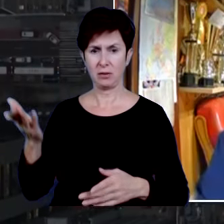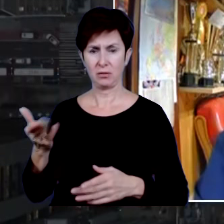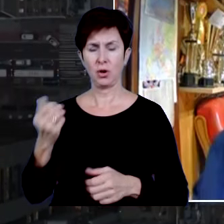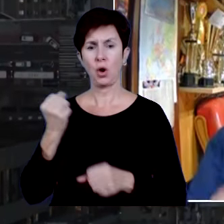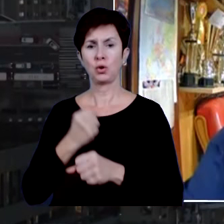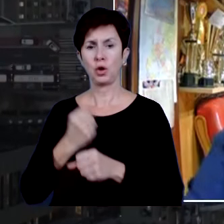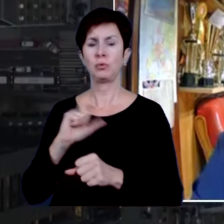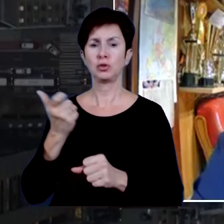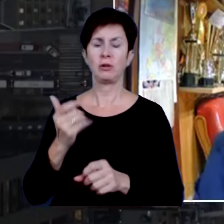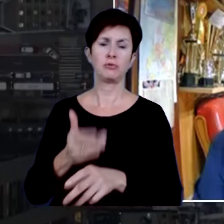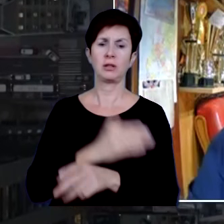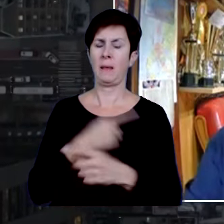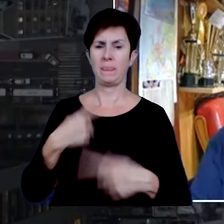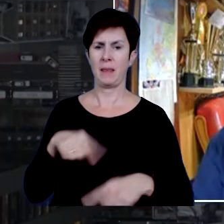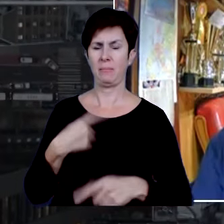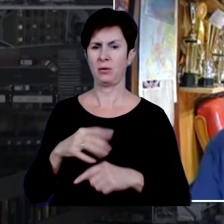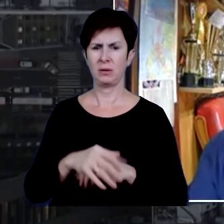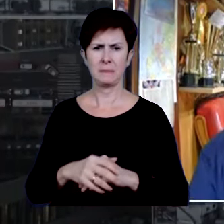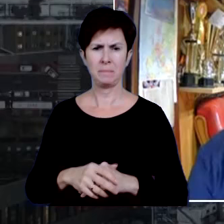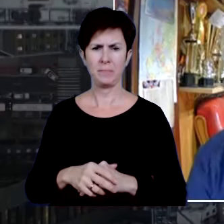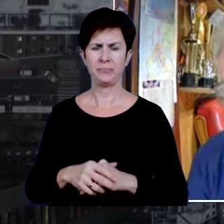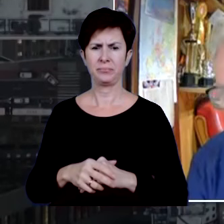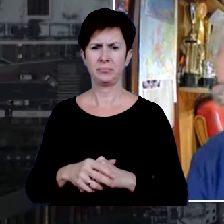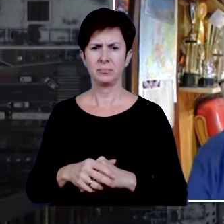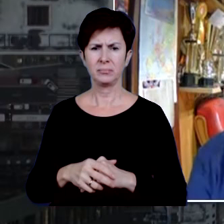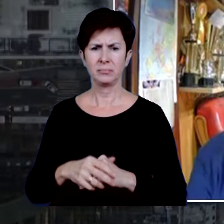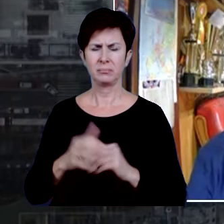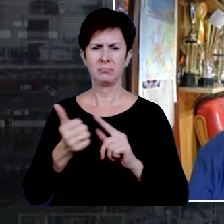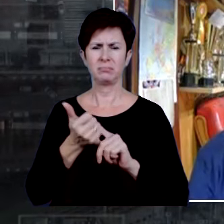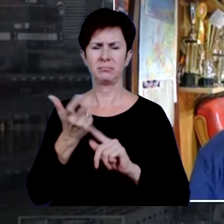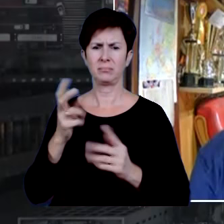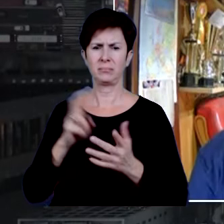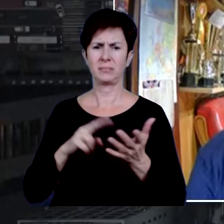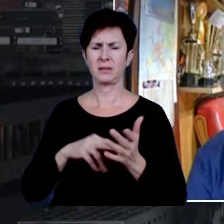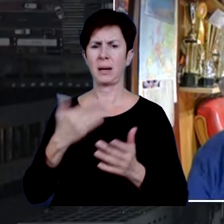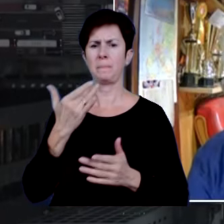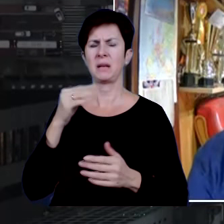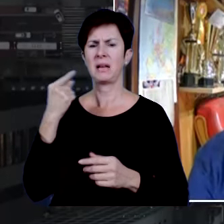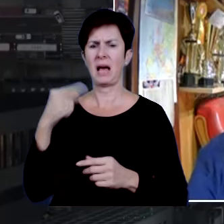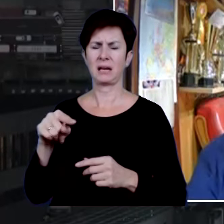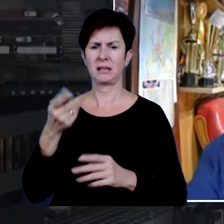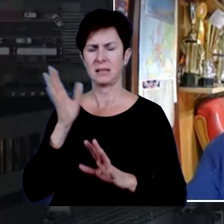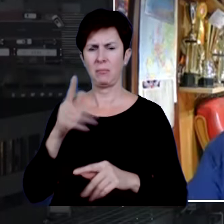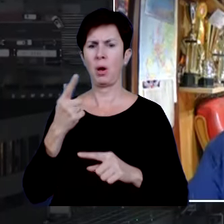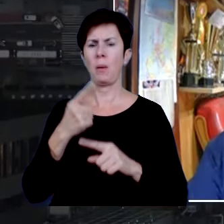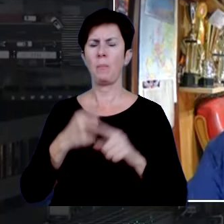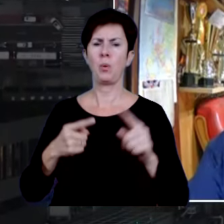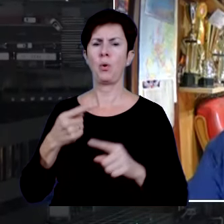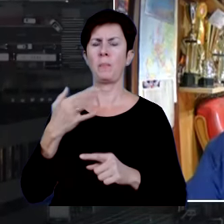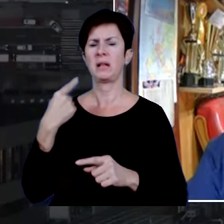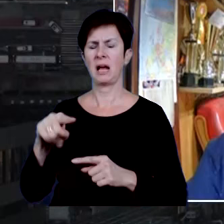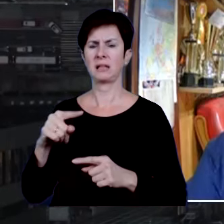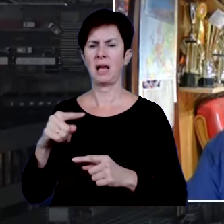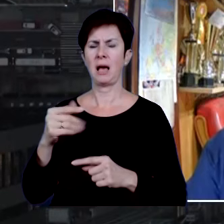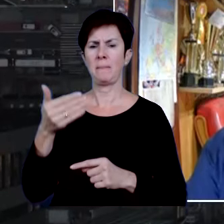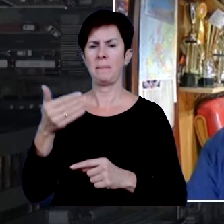było. Stref bałowych, suchych polderów i tego miliarda, no niech będzie pół miliarda metrów sześciennych